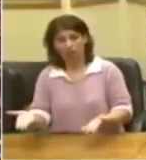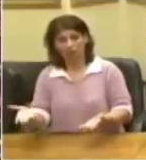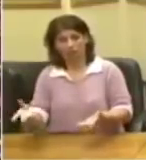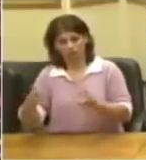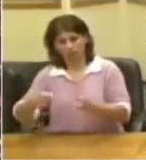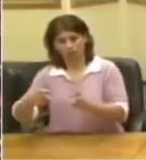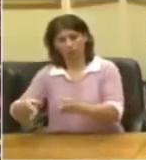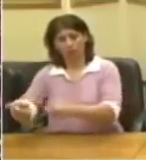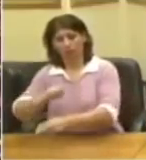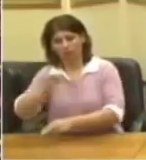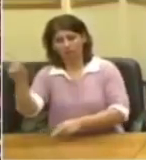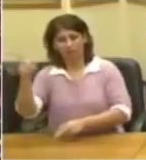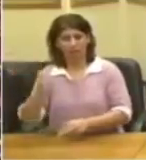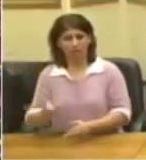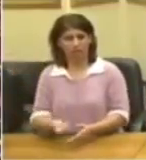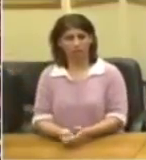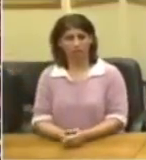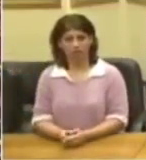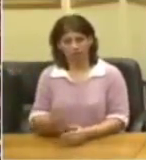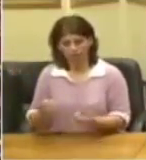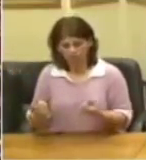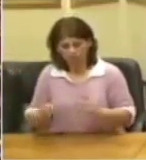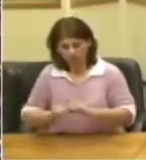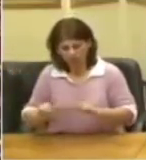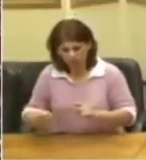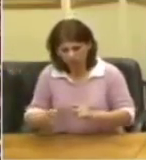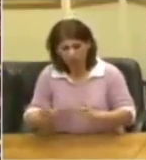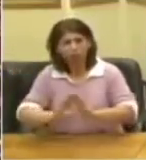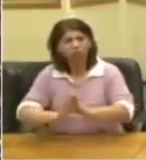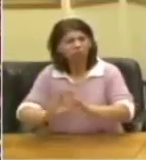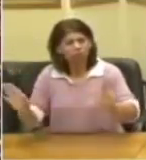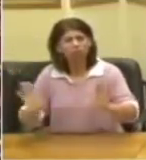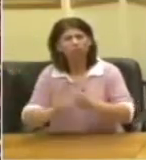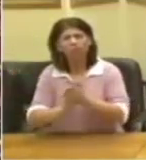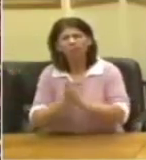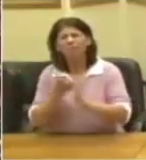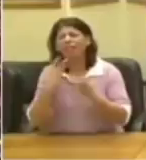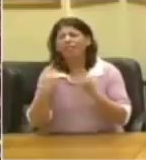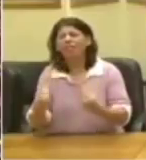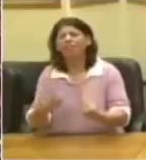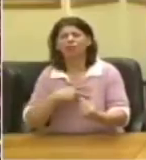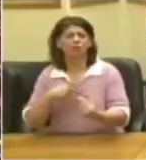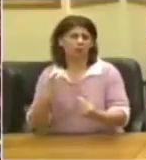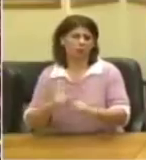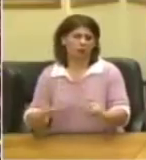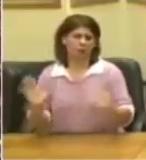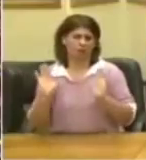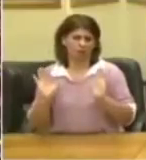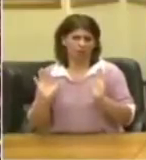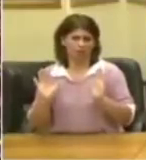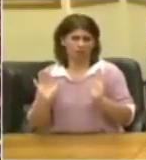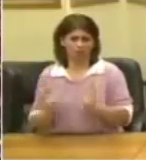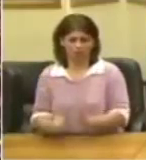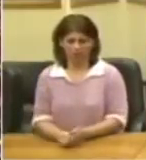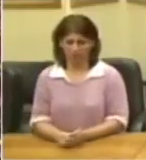Μάλιστα. Παρακαλώ μην προκαλείτε κανείς κανέναν, δεν είναι σωστά πράγματα αυτά.